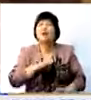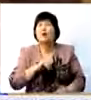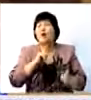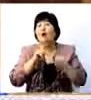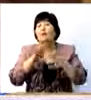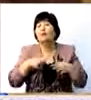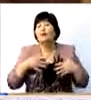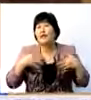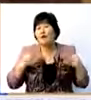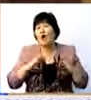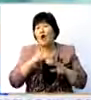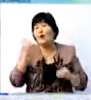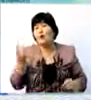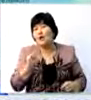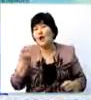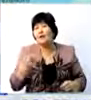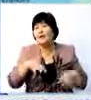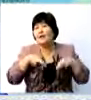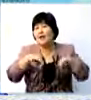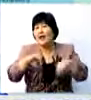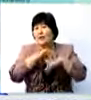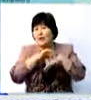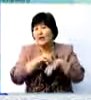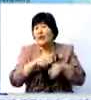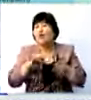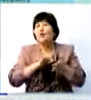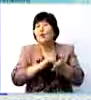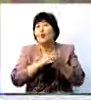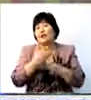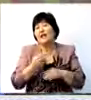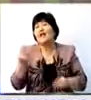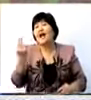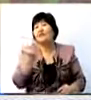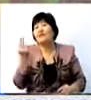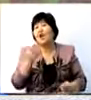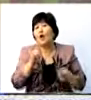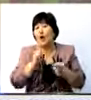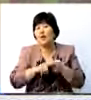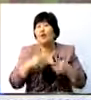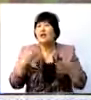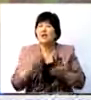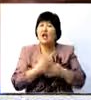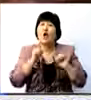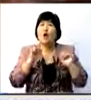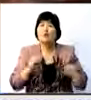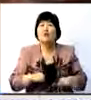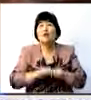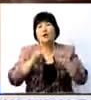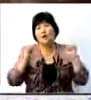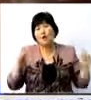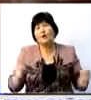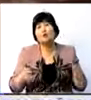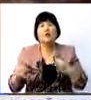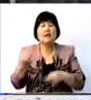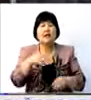барысында денсаулық, ауыл шаруашылығы, тасымал саласымен қатар туризм саласын цифрландыру арқылы жаңа мүмкіндіктерге жол ашу жайы талқыланды.